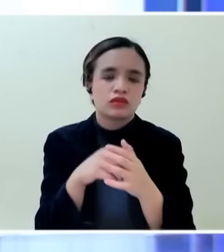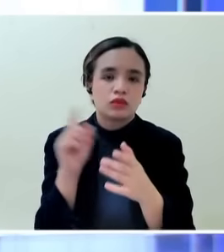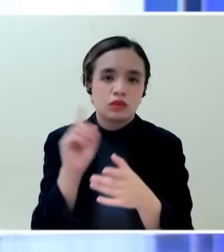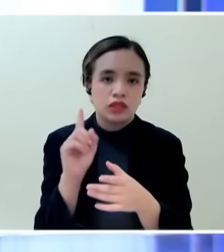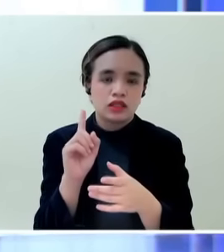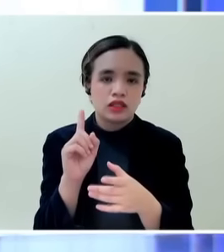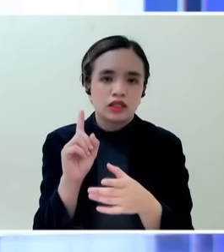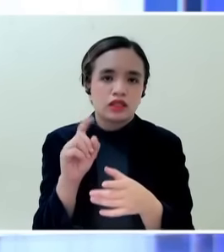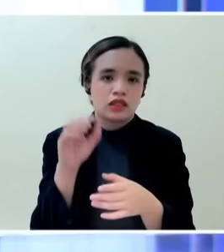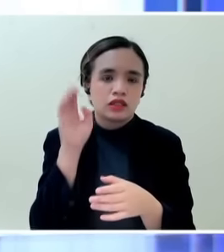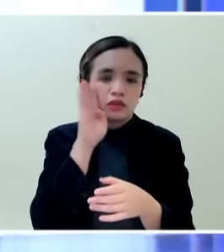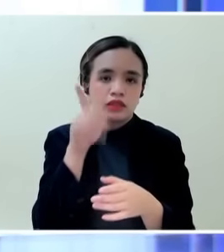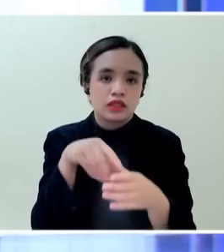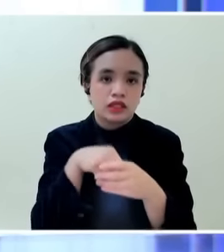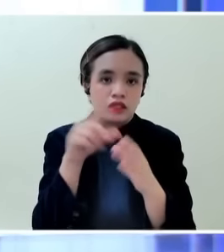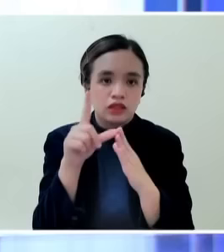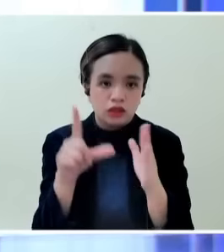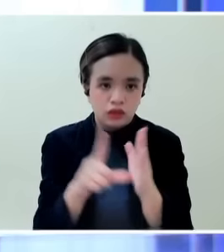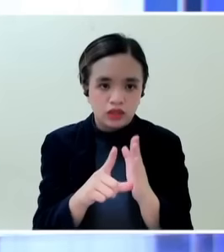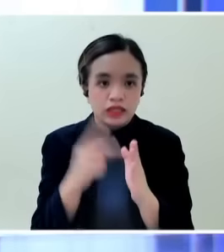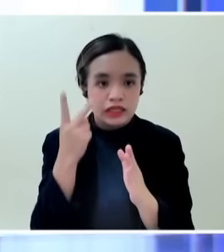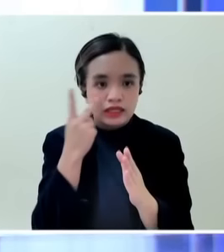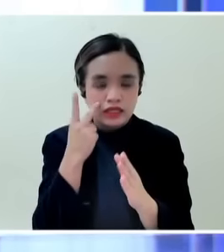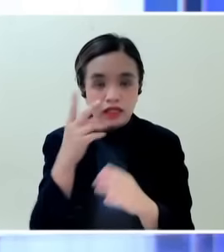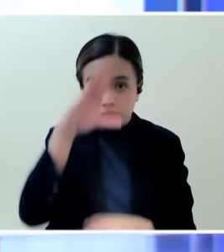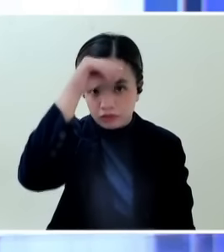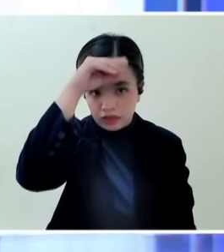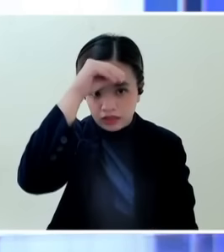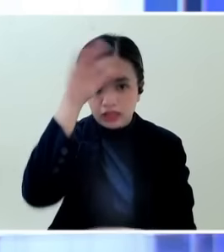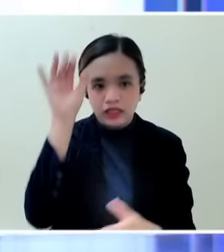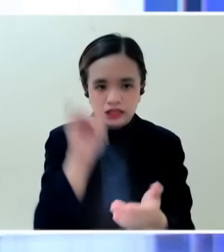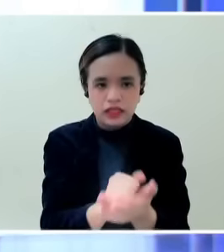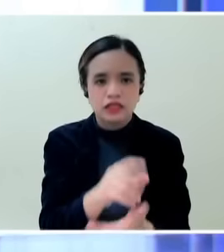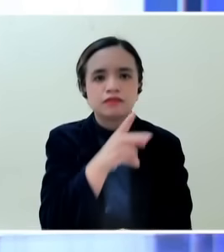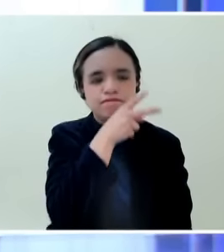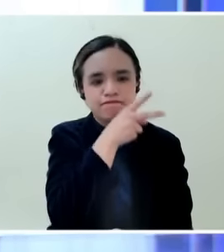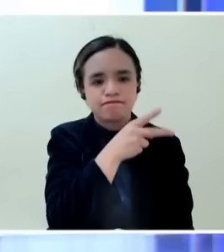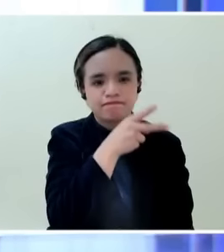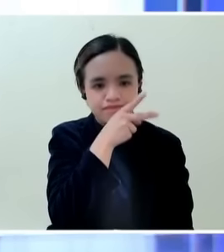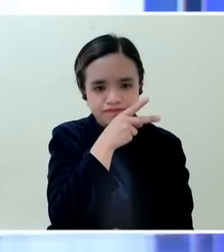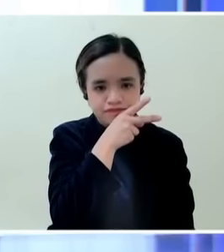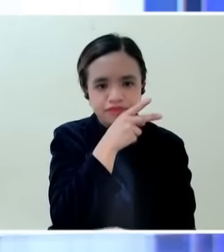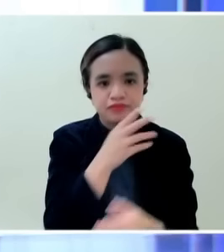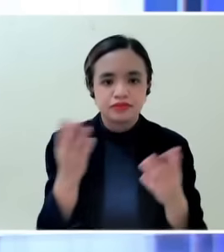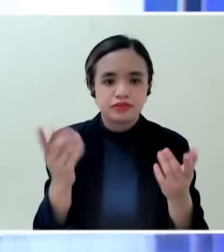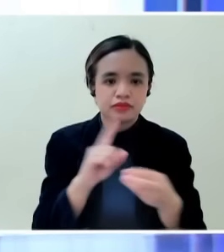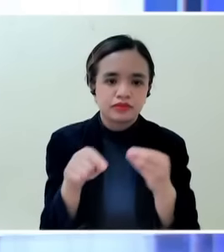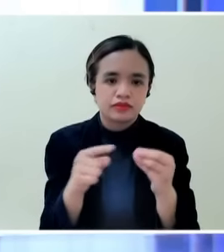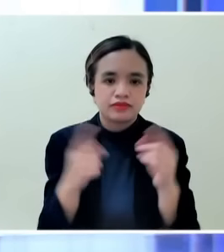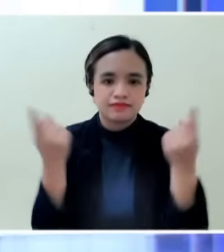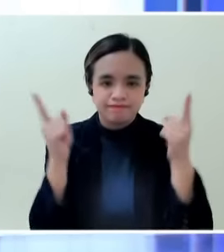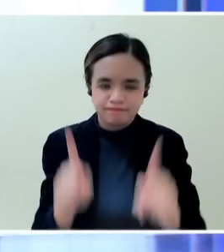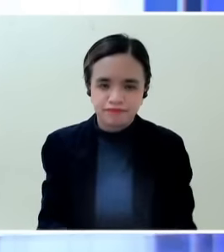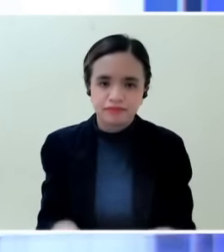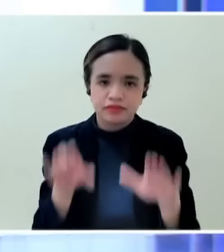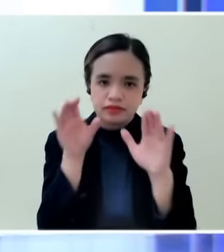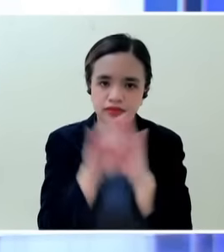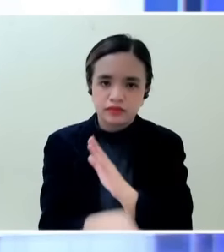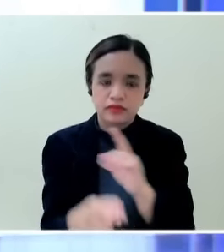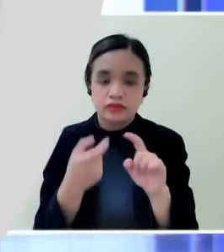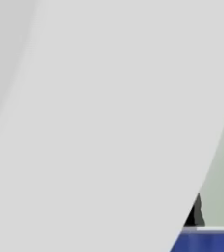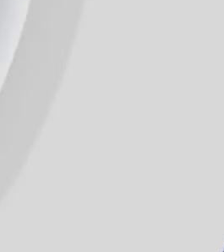Tinututukan na ng PNP ang isang lalaki na tinuturing na person of interest sa krimen. Live mula Tagaytay